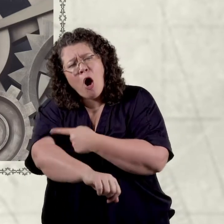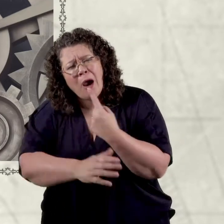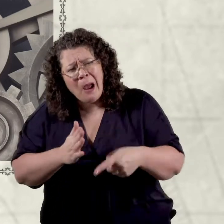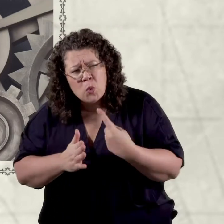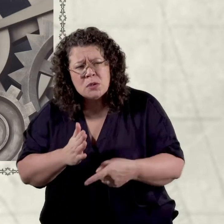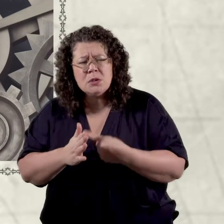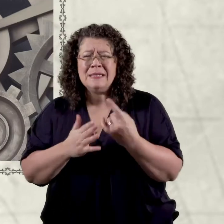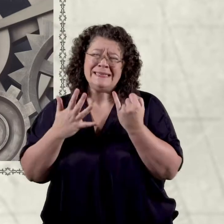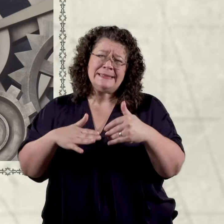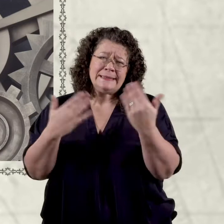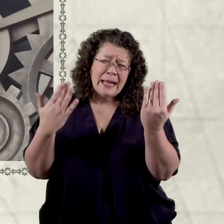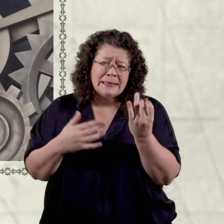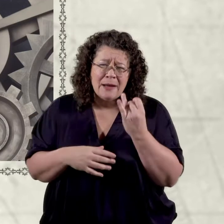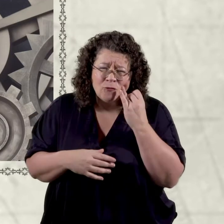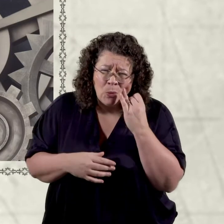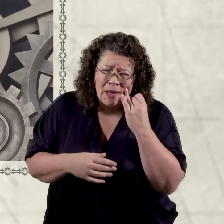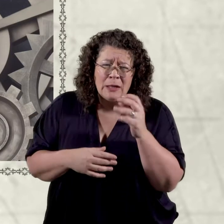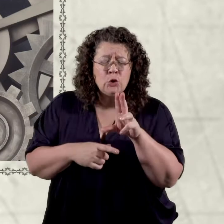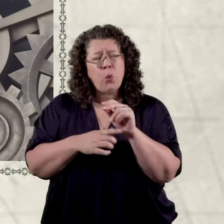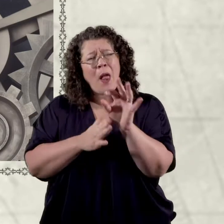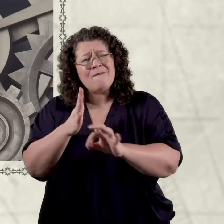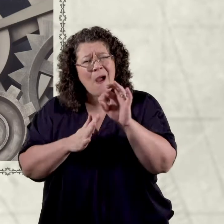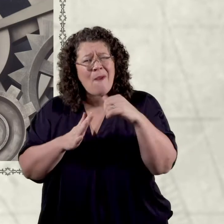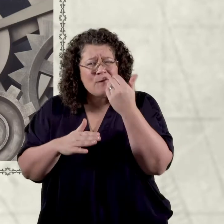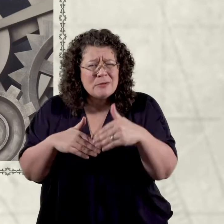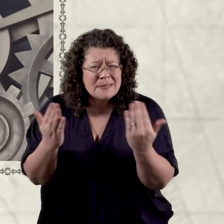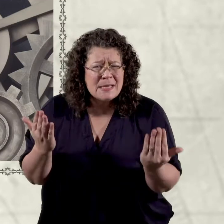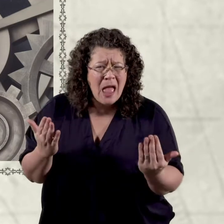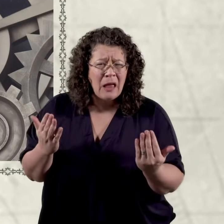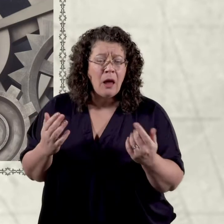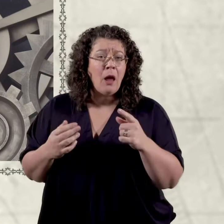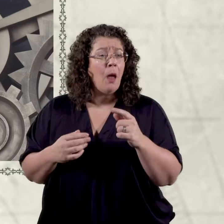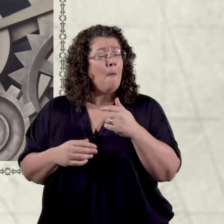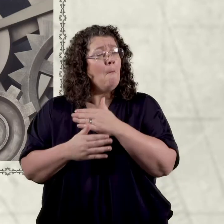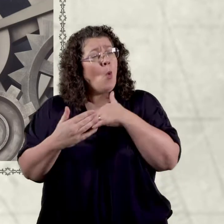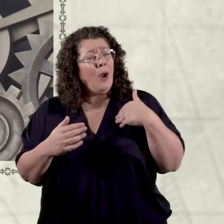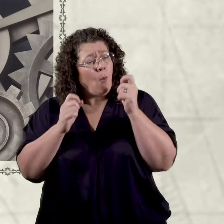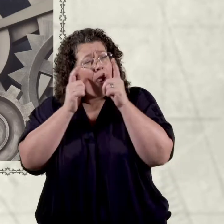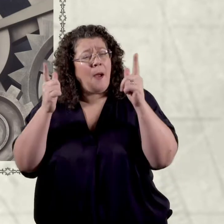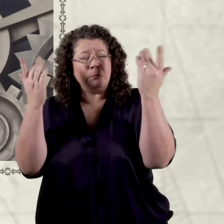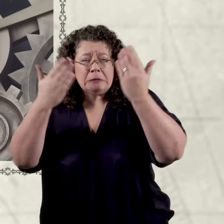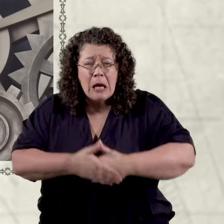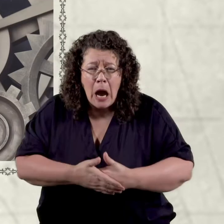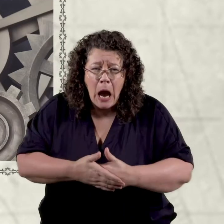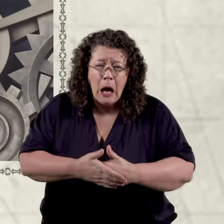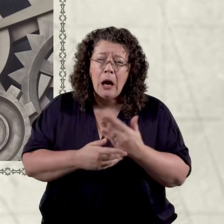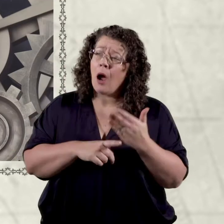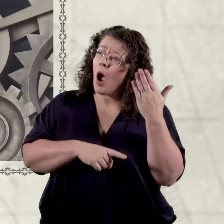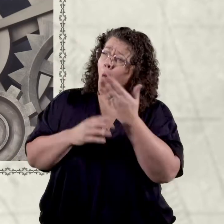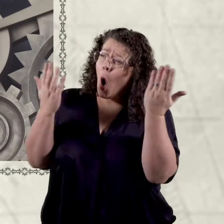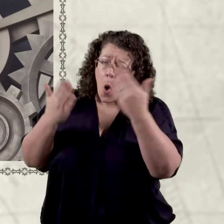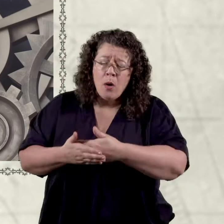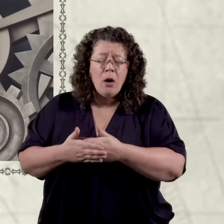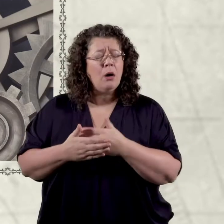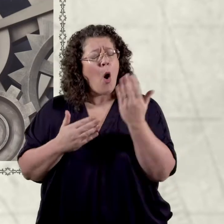a maith. 6 diwrnod yr wythnos, 12 awr bob dydd, tywyll yn y bore godi a